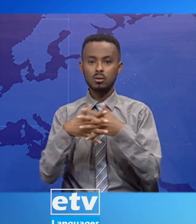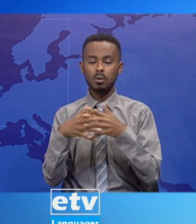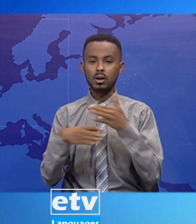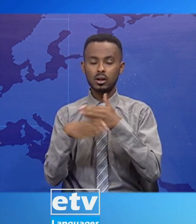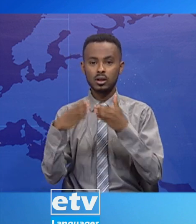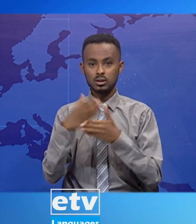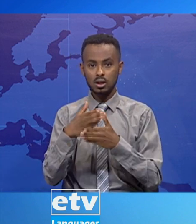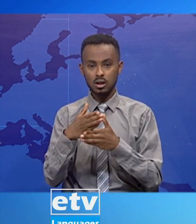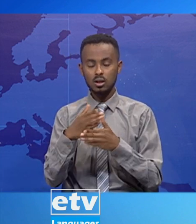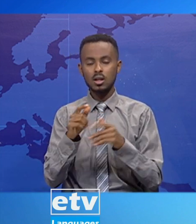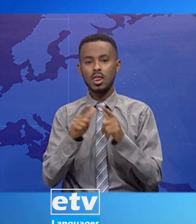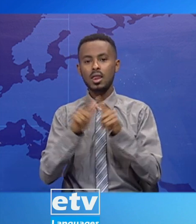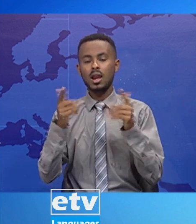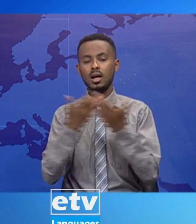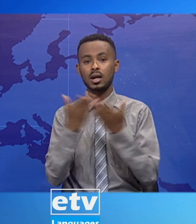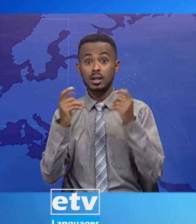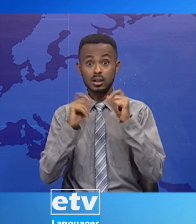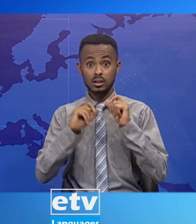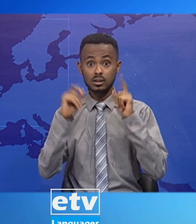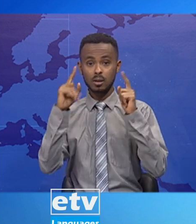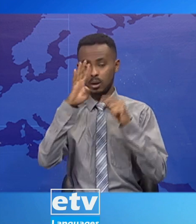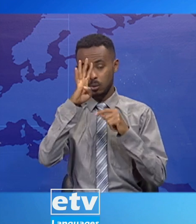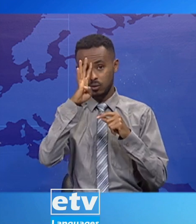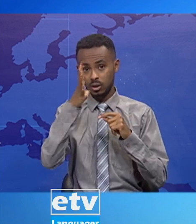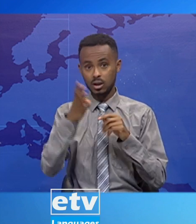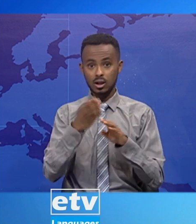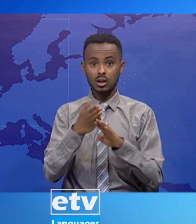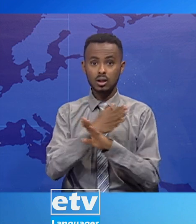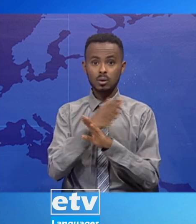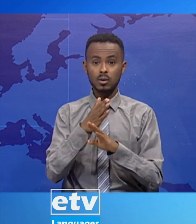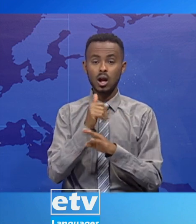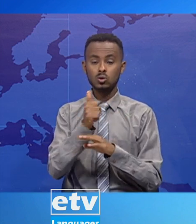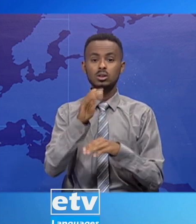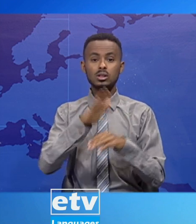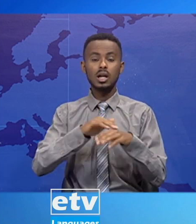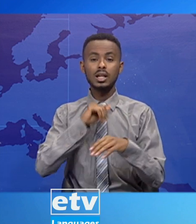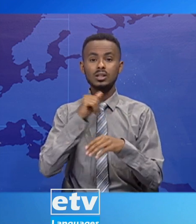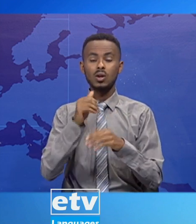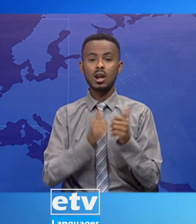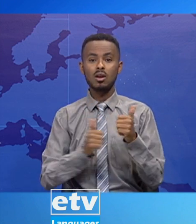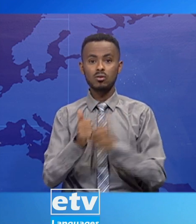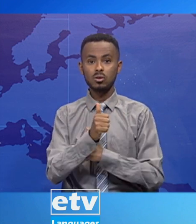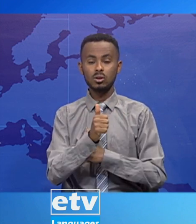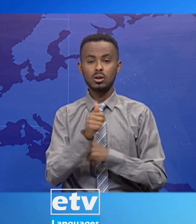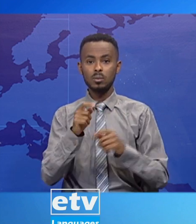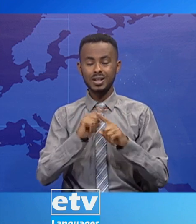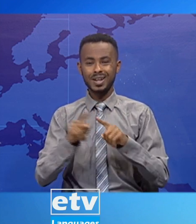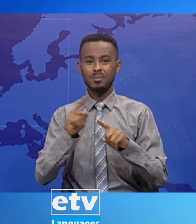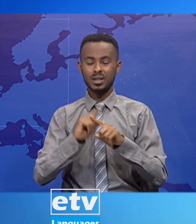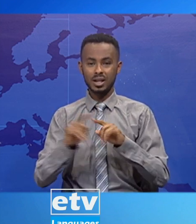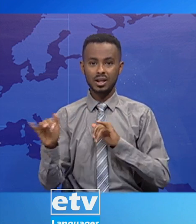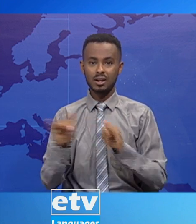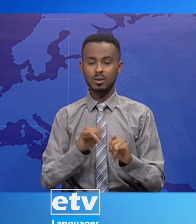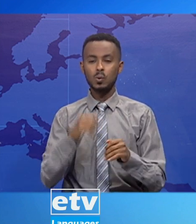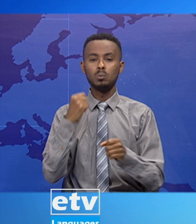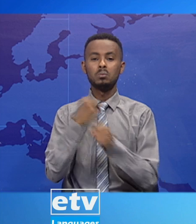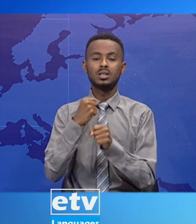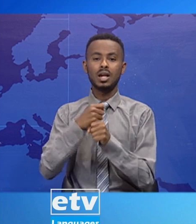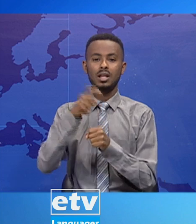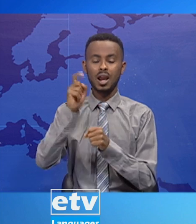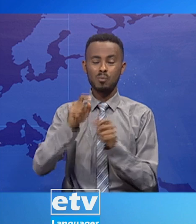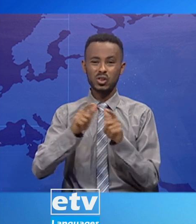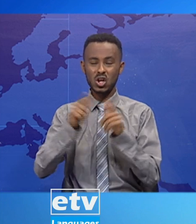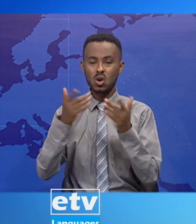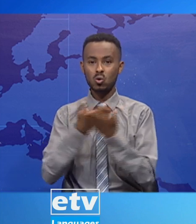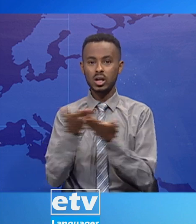ደረጃ ትልቅ ነገር ግንዛቤ ለመፍጠር ቅድም ራሱ ሳልጠቅሶ ያለፍኩት በተለይ ደግሞ መሰራት ያለበት